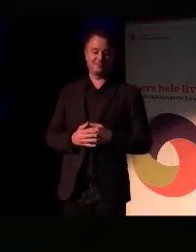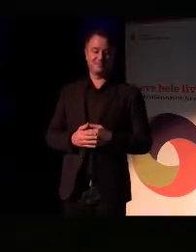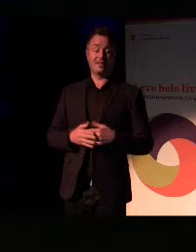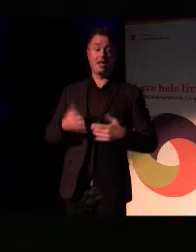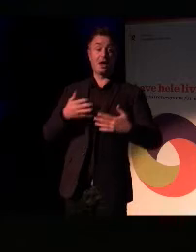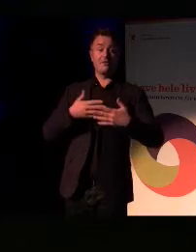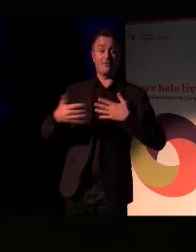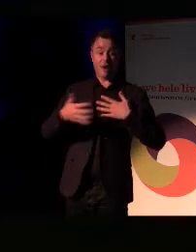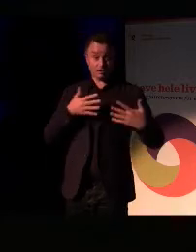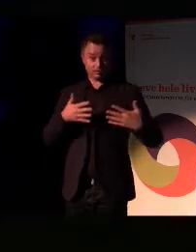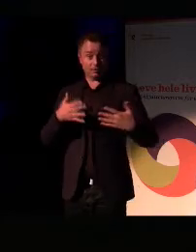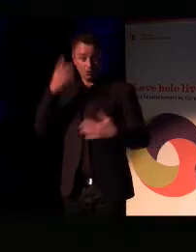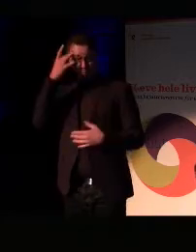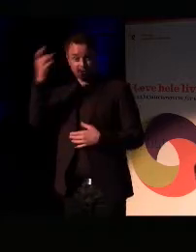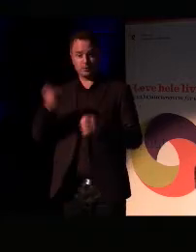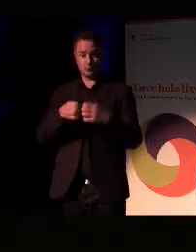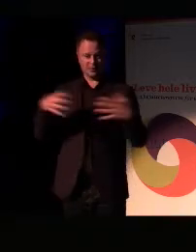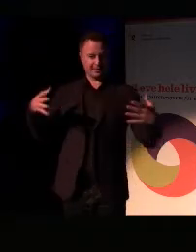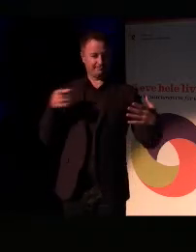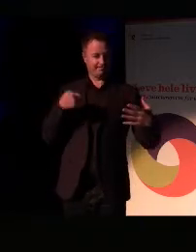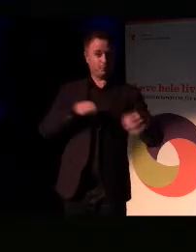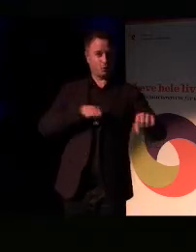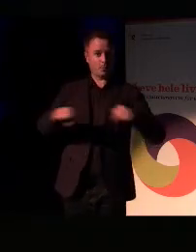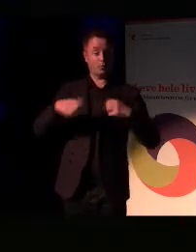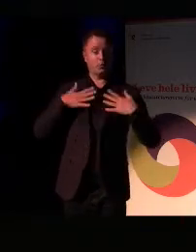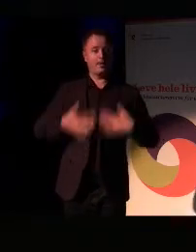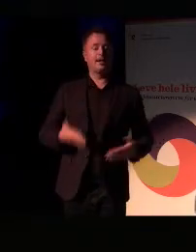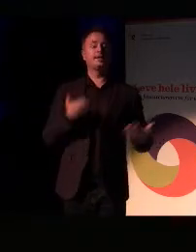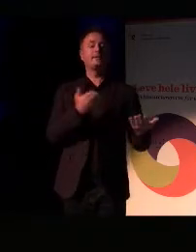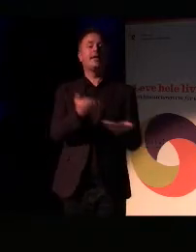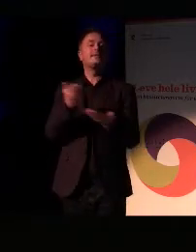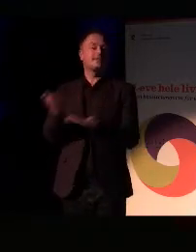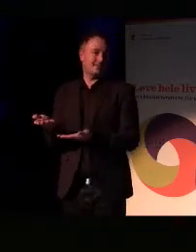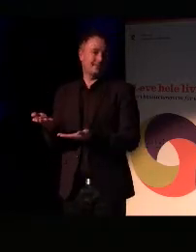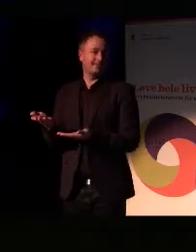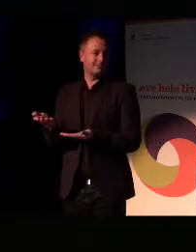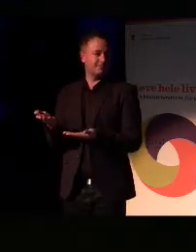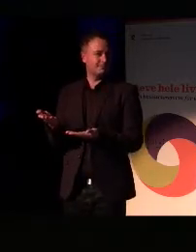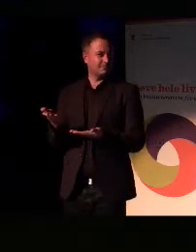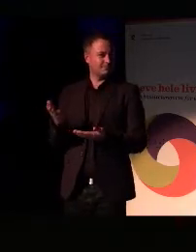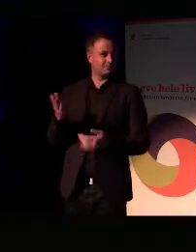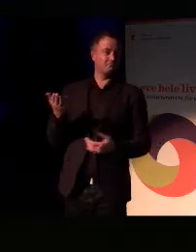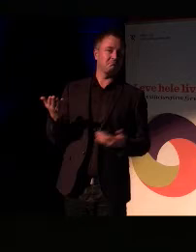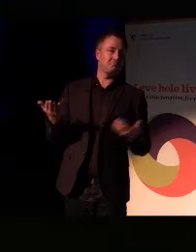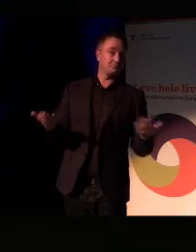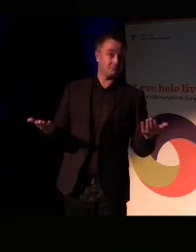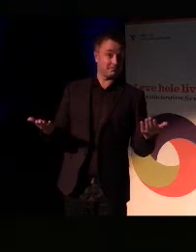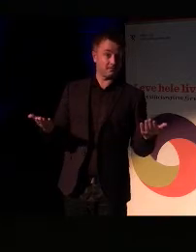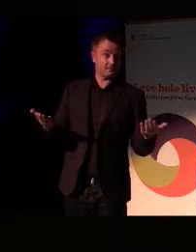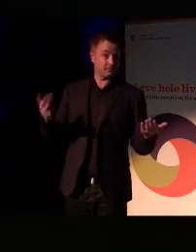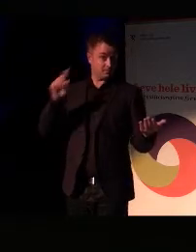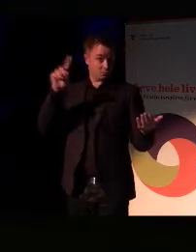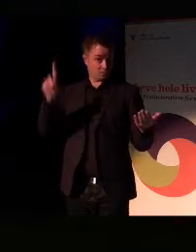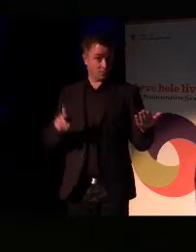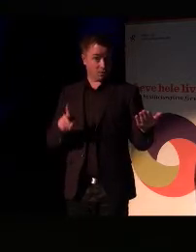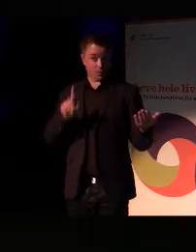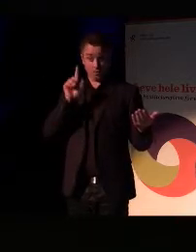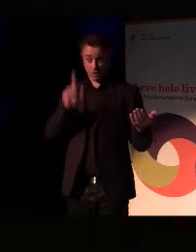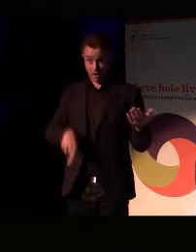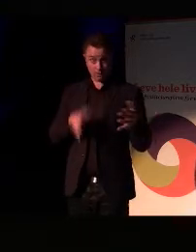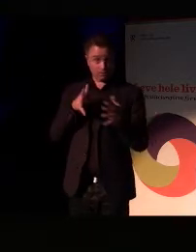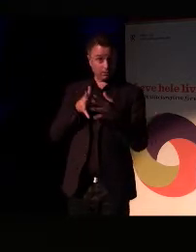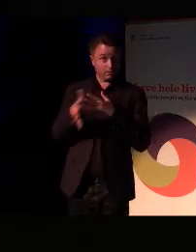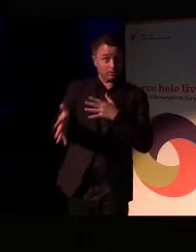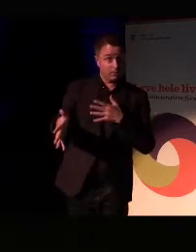Fag- og kompetanseutvikling i kommunehelsetjenesten. Er det det muliges kunst? Er det